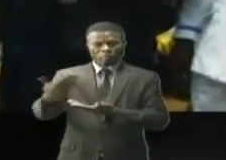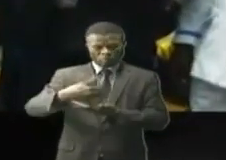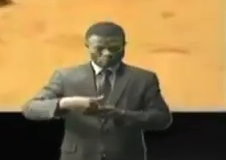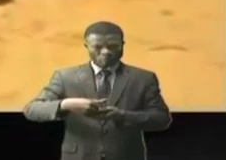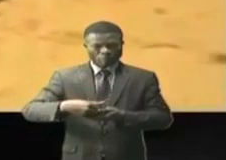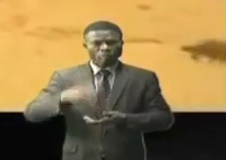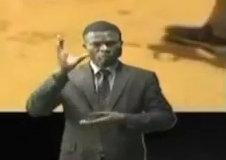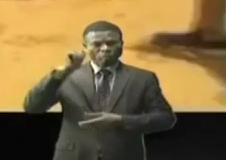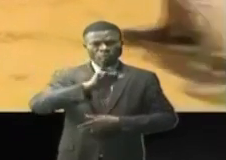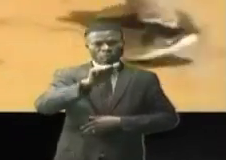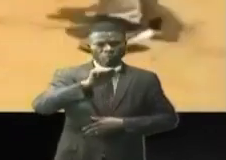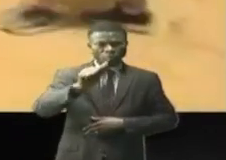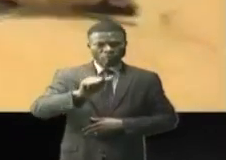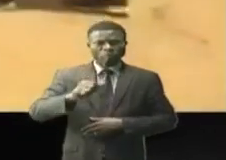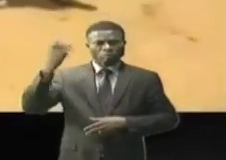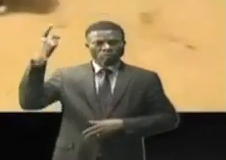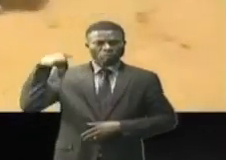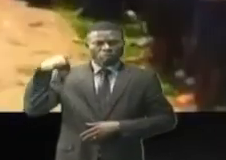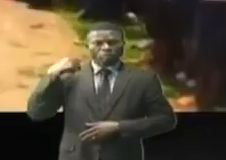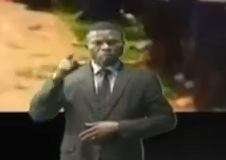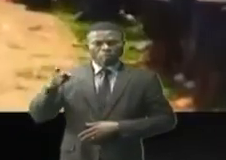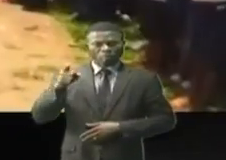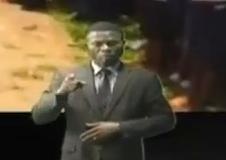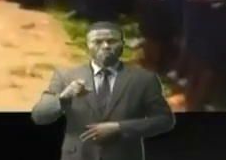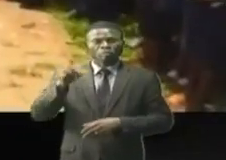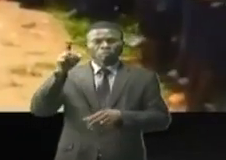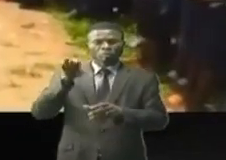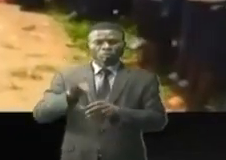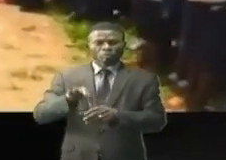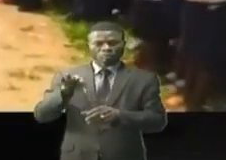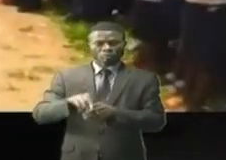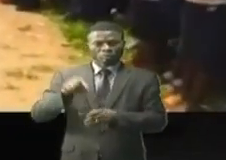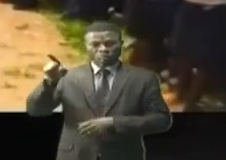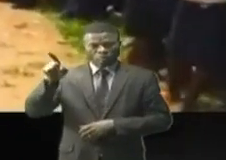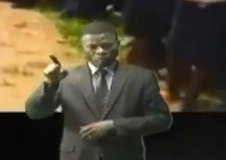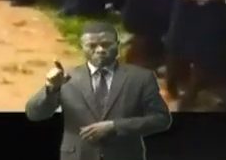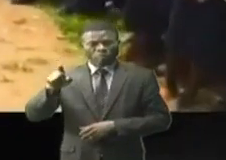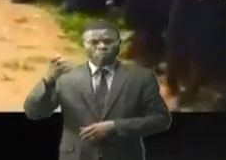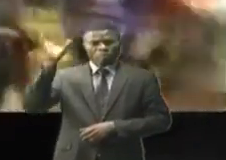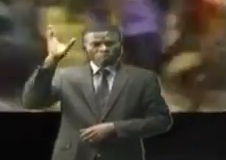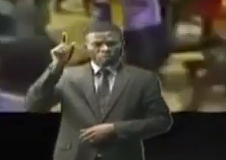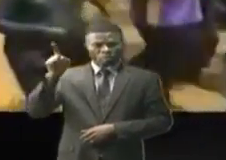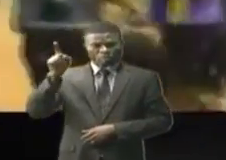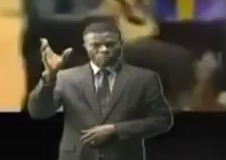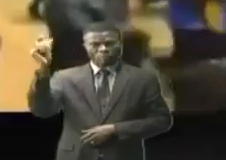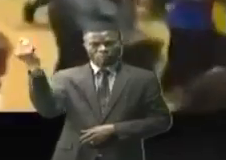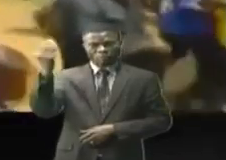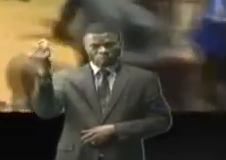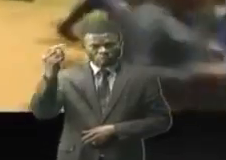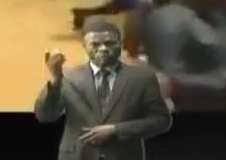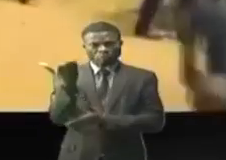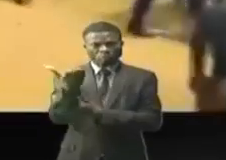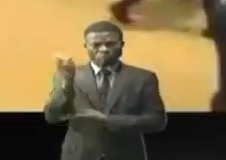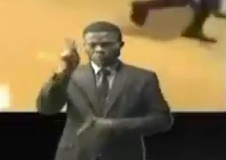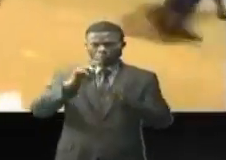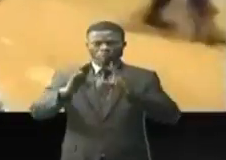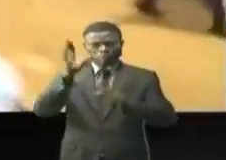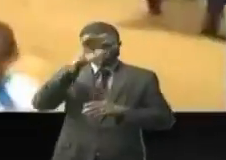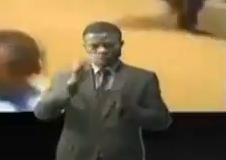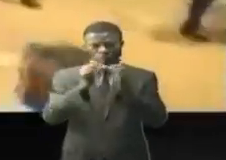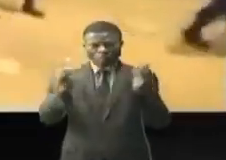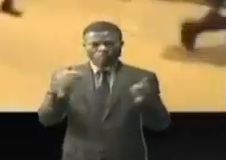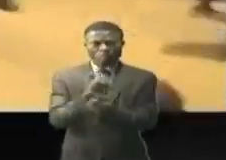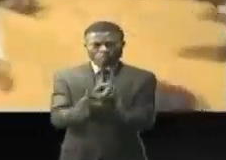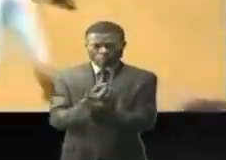Pour l'honorable Gary Sakata, l'élu de Bagata a exhorté cette population à cultiver la paix et le